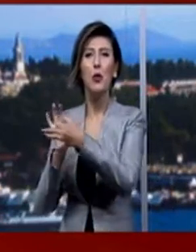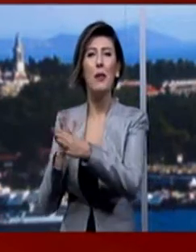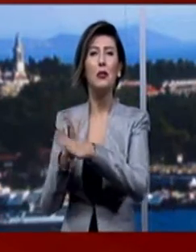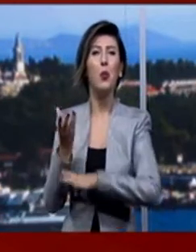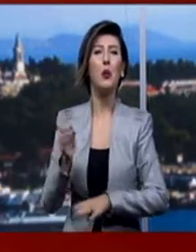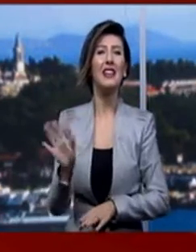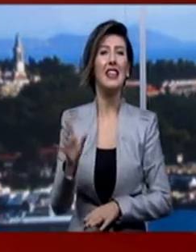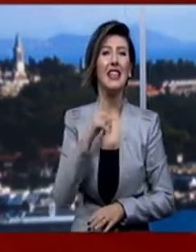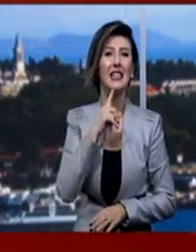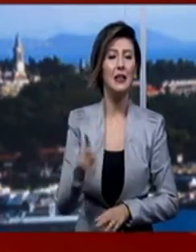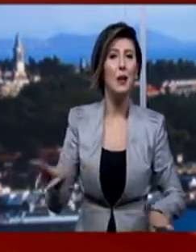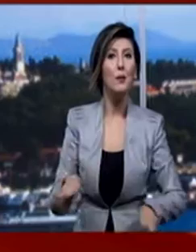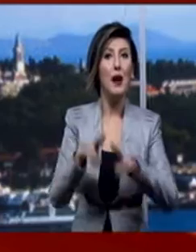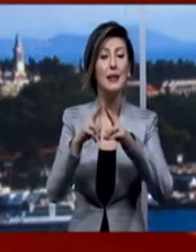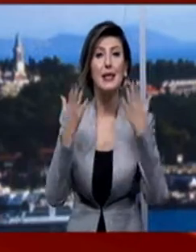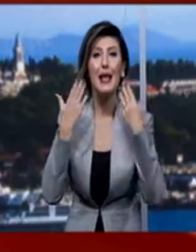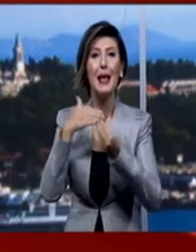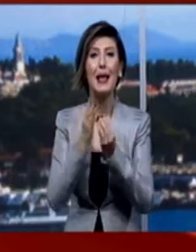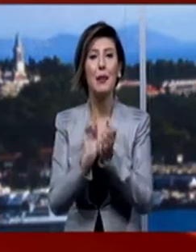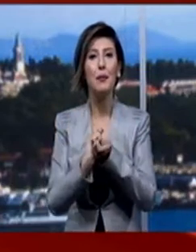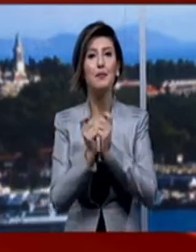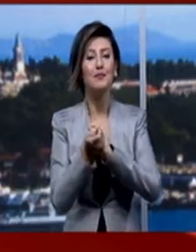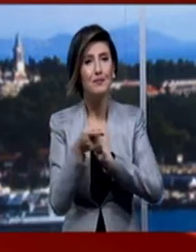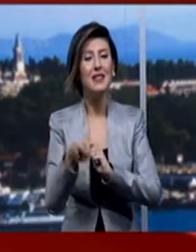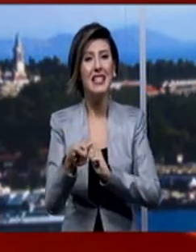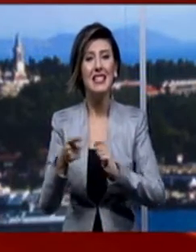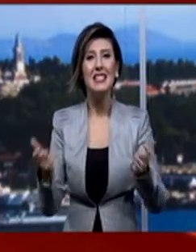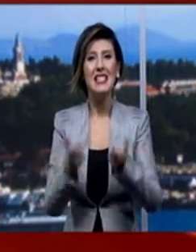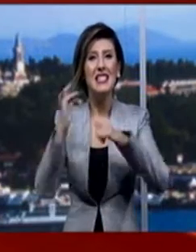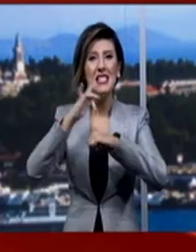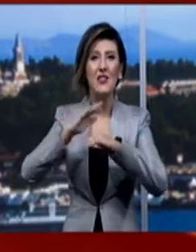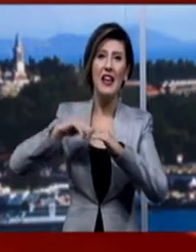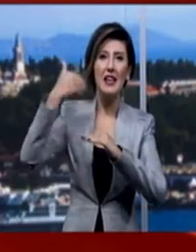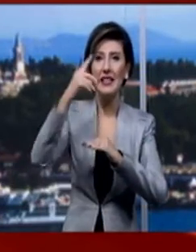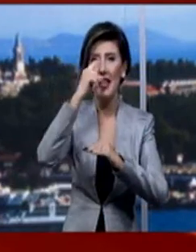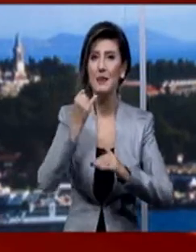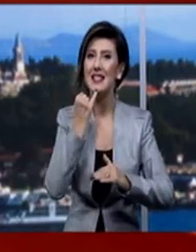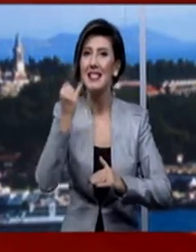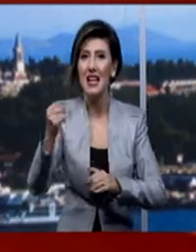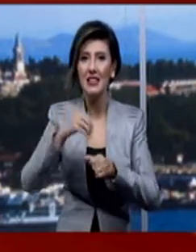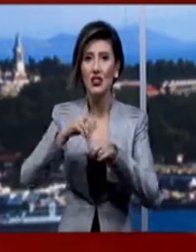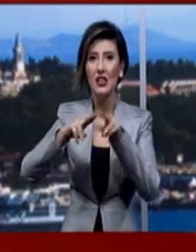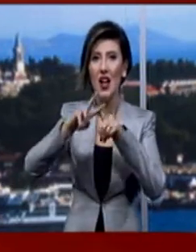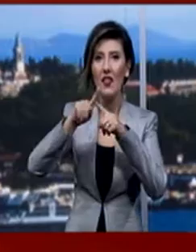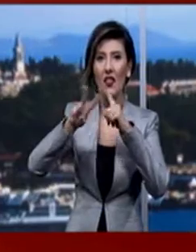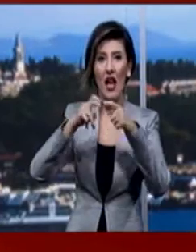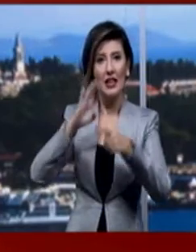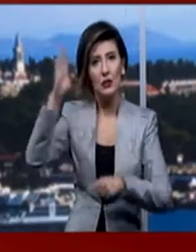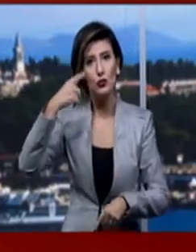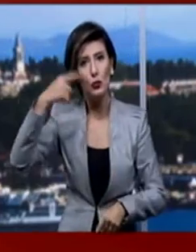bulmadığını söyledi. Paris'teki iklim zirvesinin ardından resmi ziyarette bulunmak üzere Katar'a giden Cumhurbaşkanı